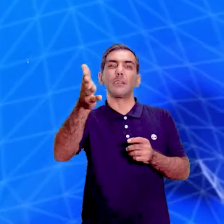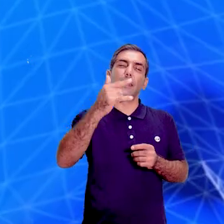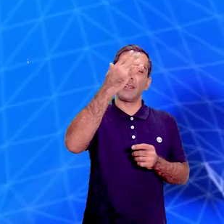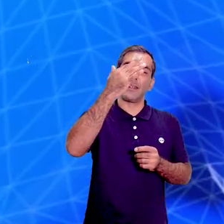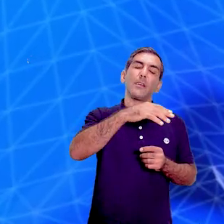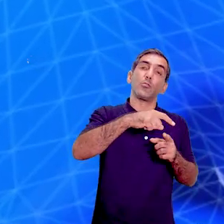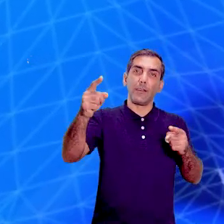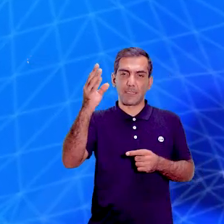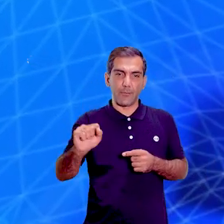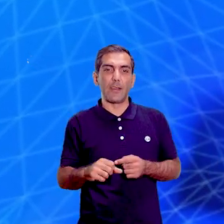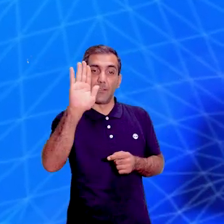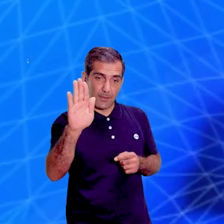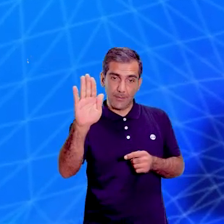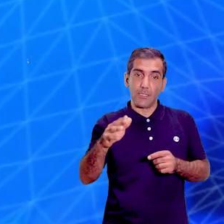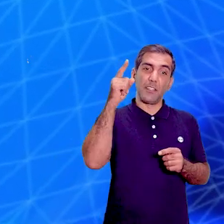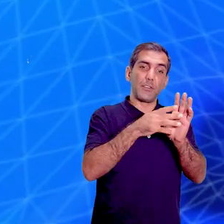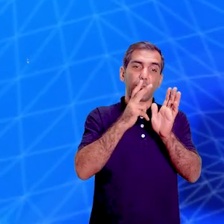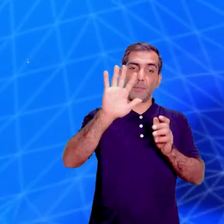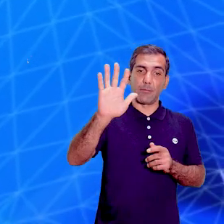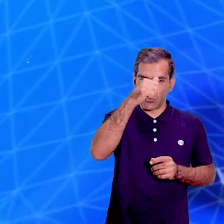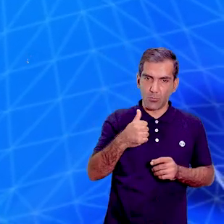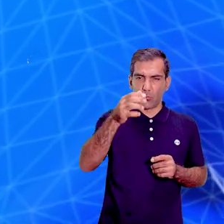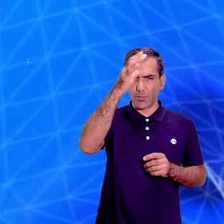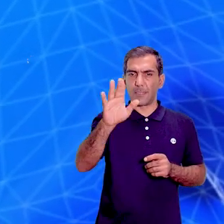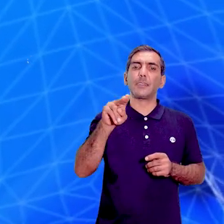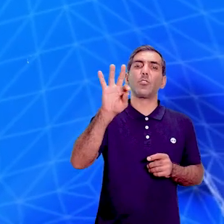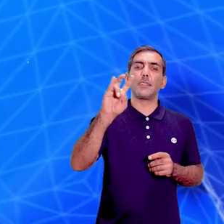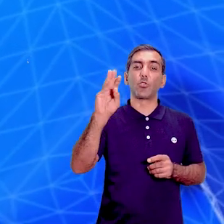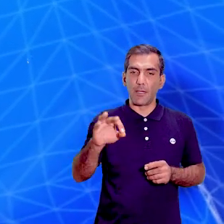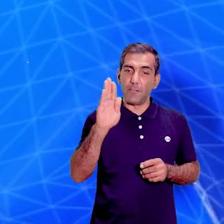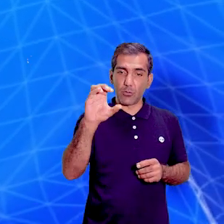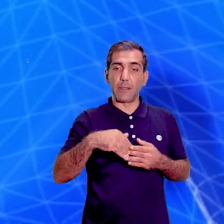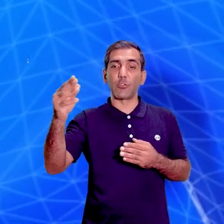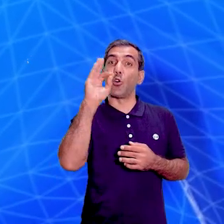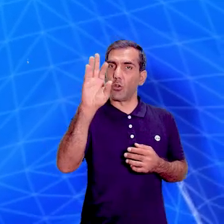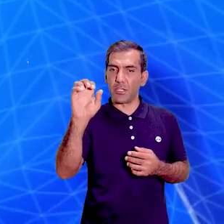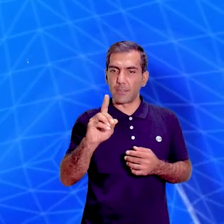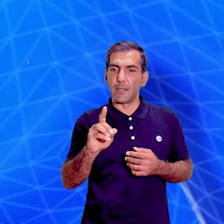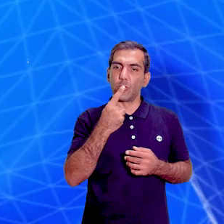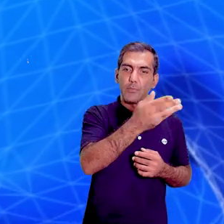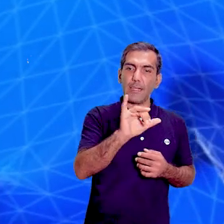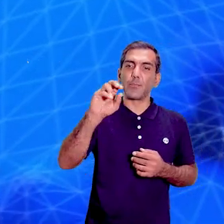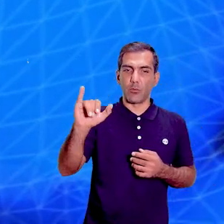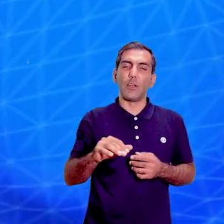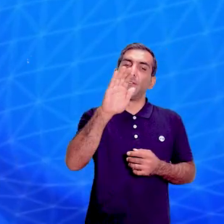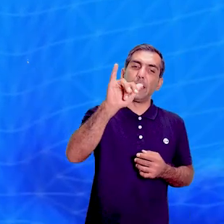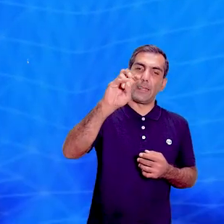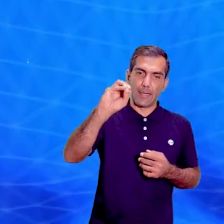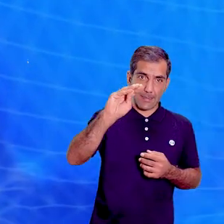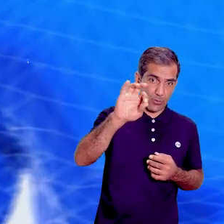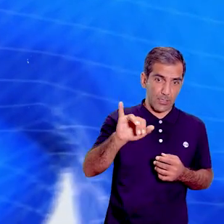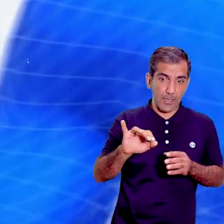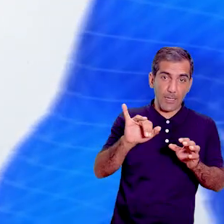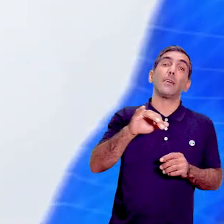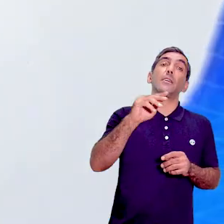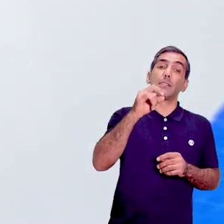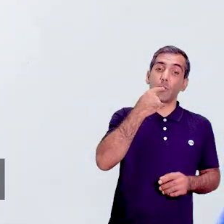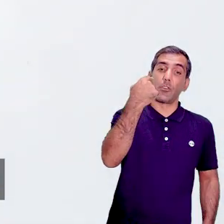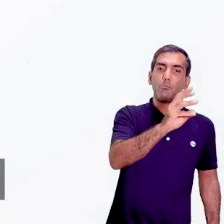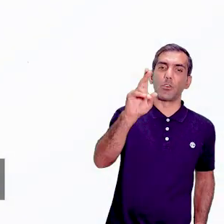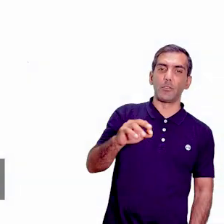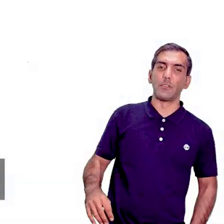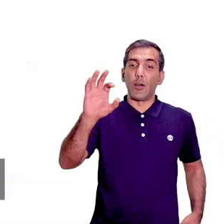bolýar. Esasan hem güneş şöhlesi, ýylylyk, dezinfeksiýa terişdeler we gurukluk virusu öldürýär.